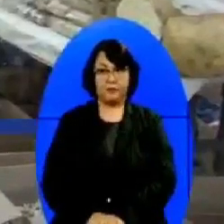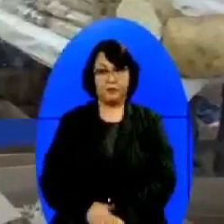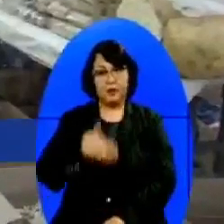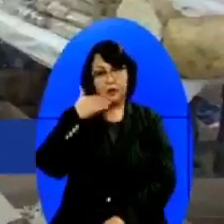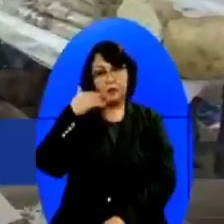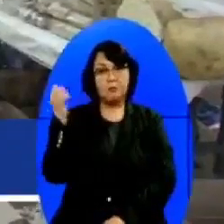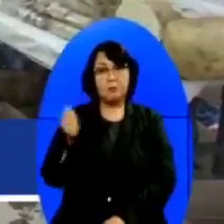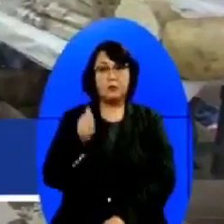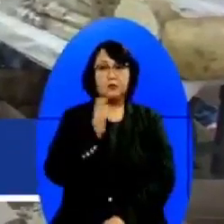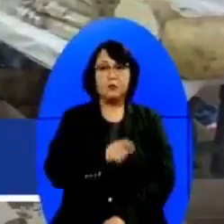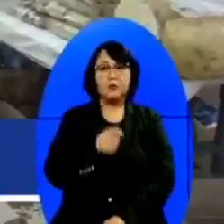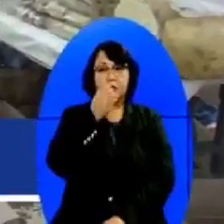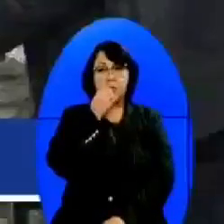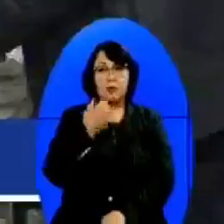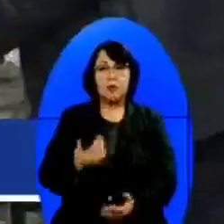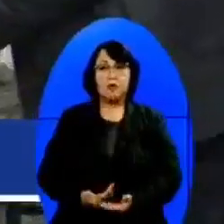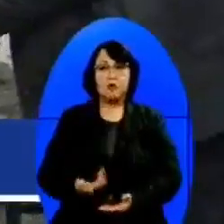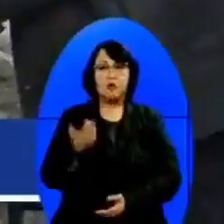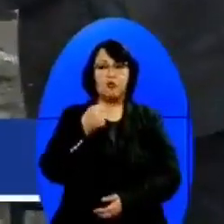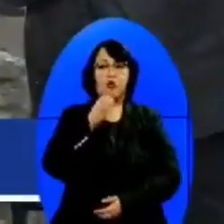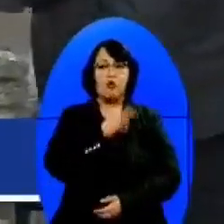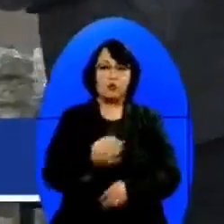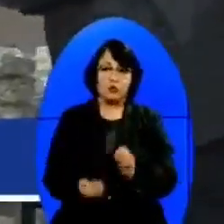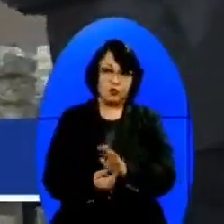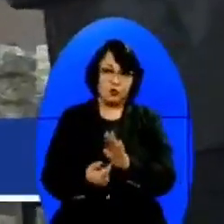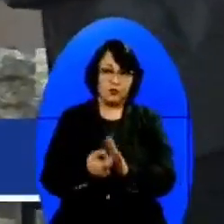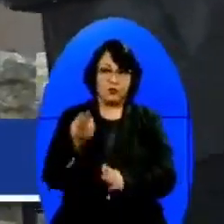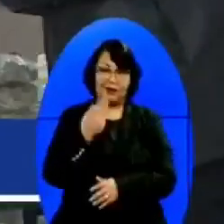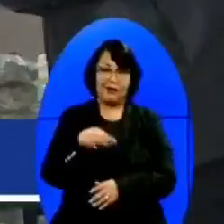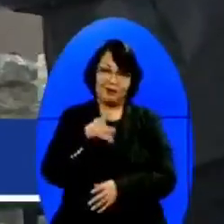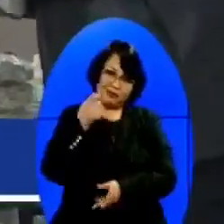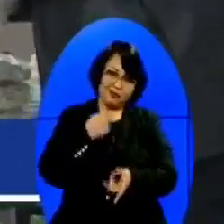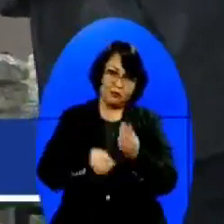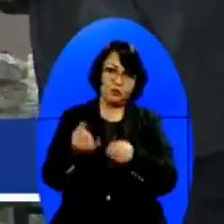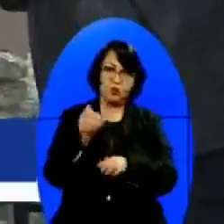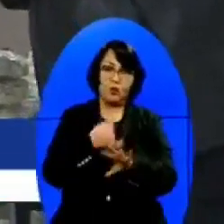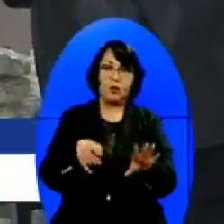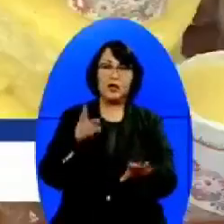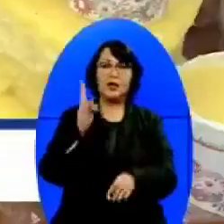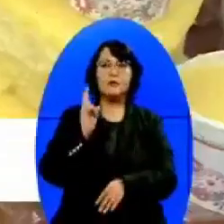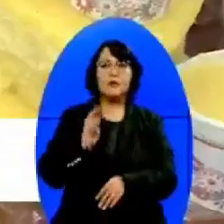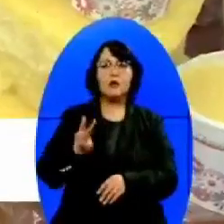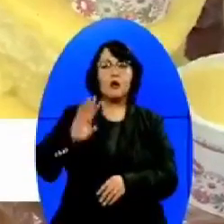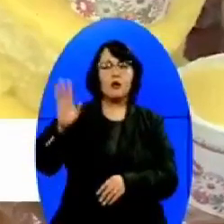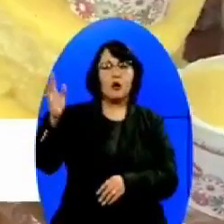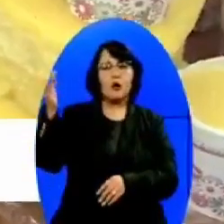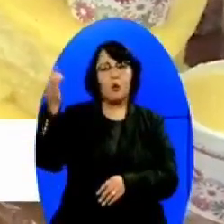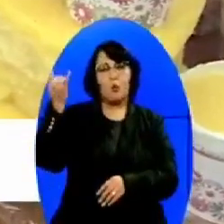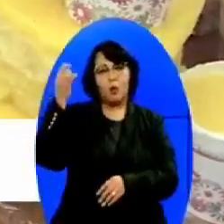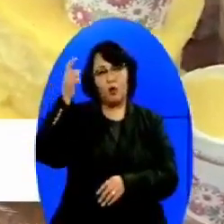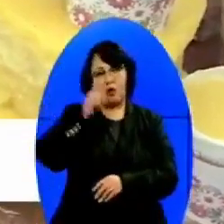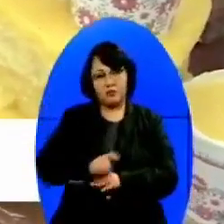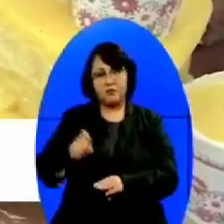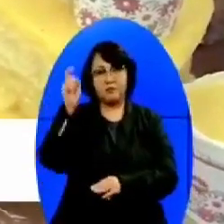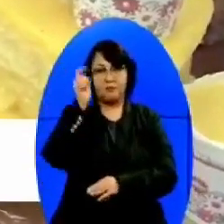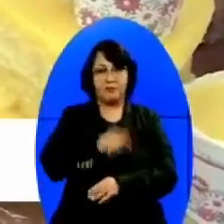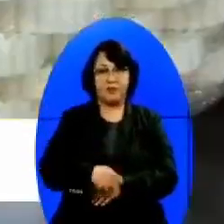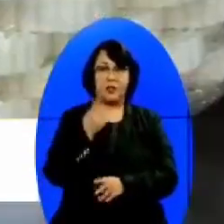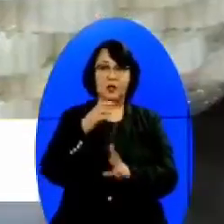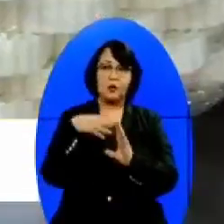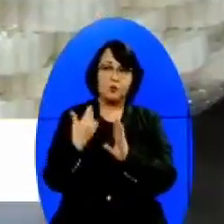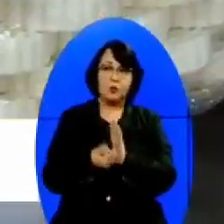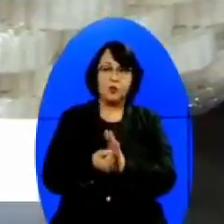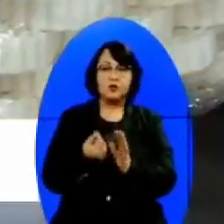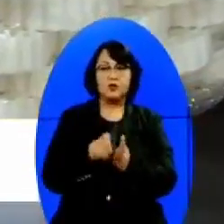Малчдын хувьд амжиргааны нэг хэсэг нь цагаан эдэгэн борлуулах юм. Тэд 600 гаруй км-с нийс хотыг зорин цагаан эдэгэн борлуулж байна. Нэг айл өрх